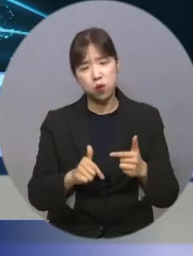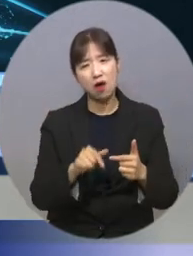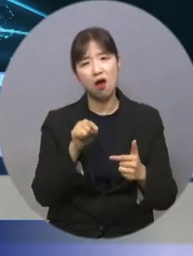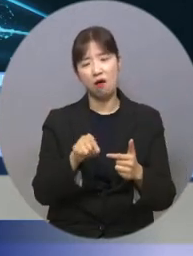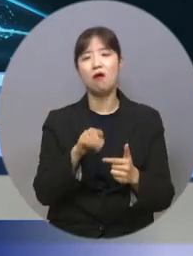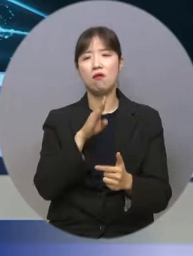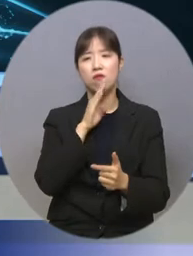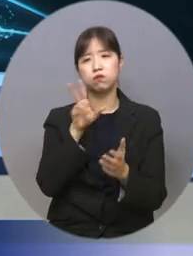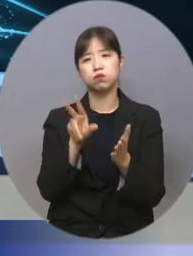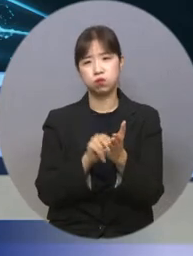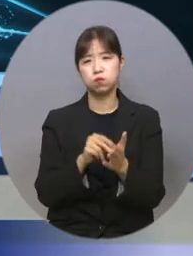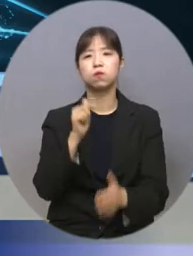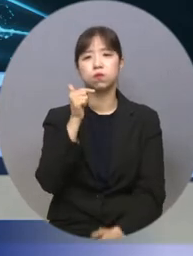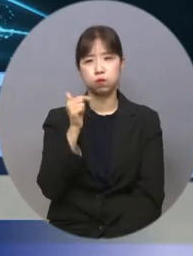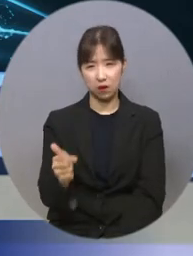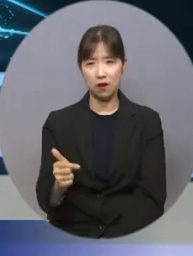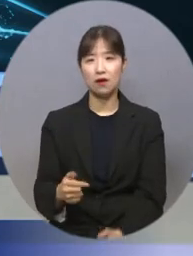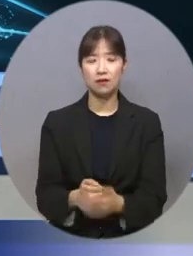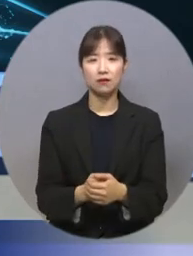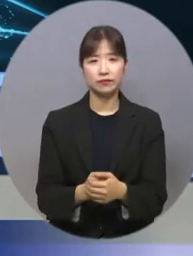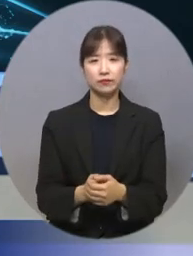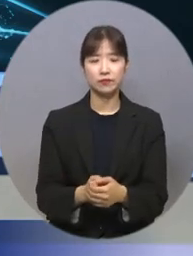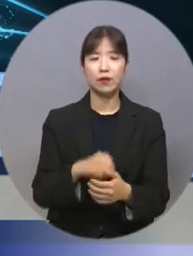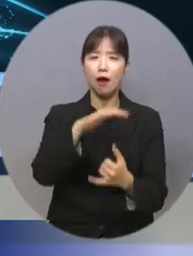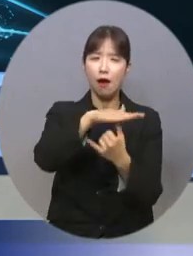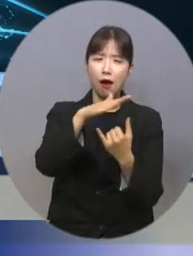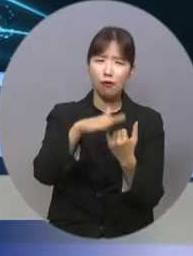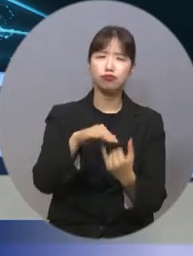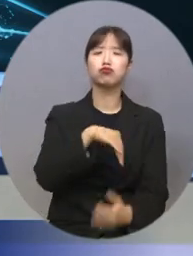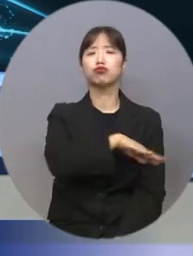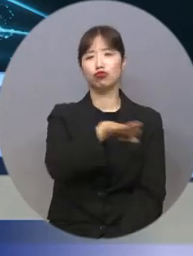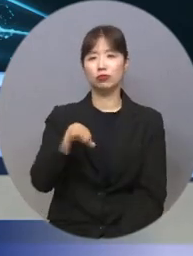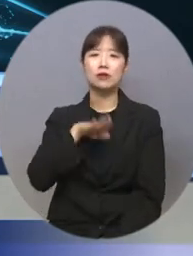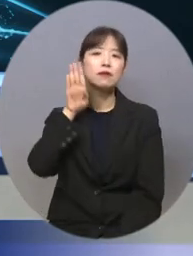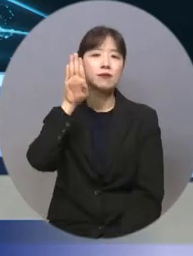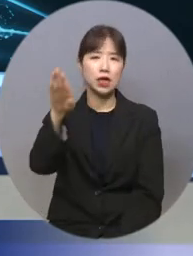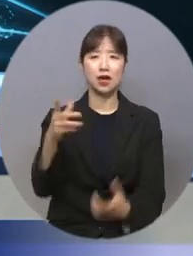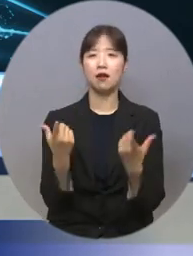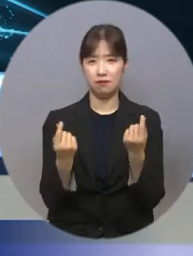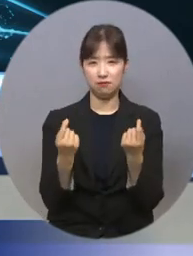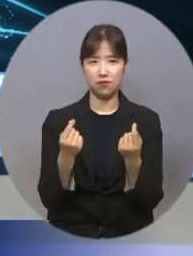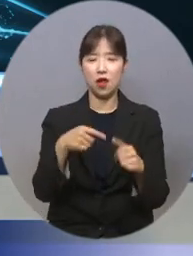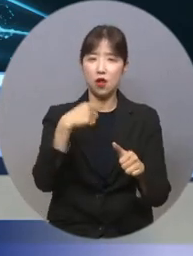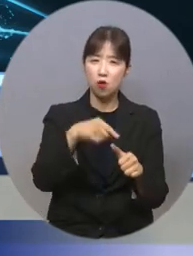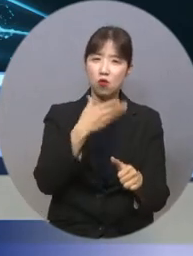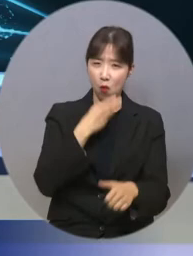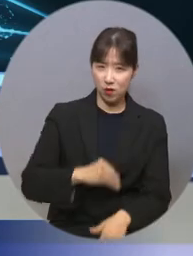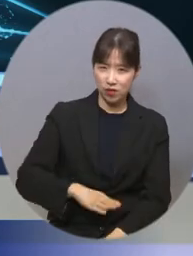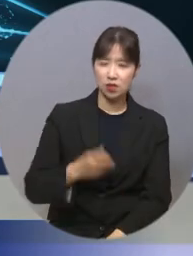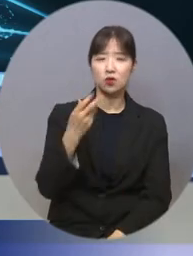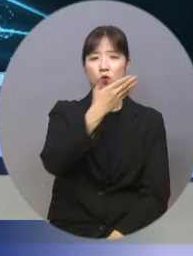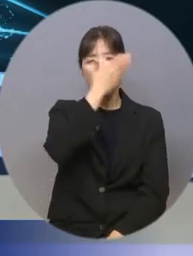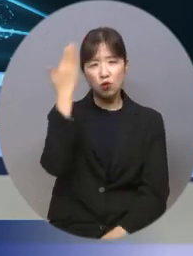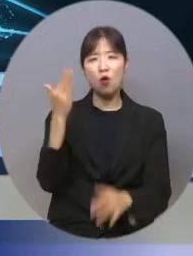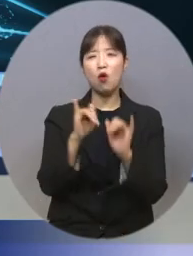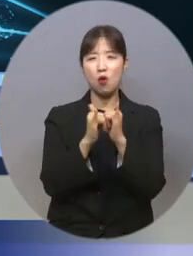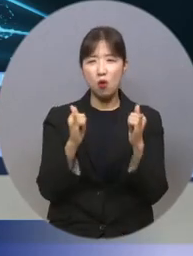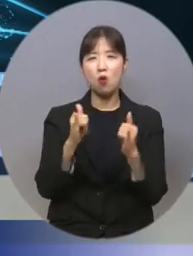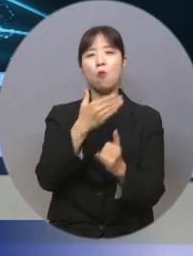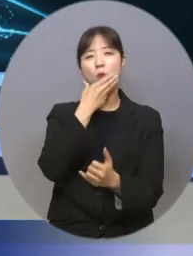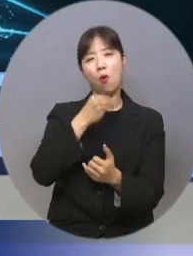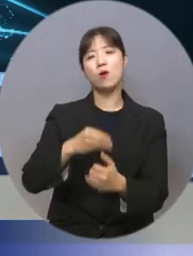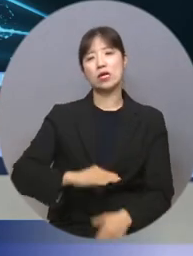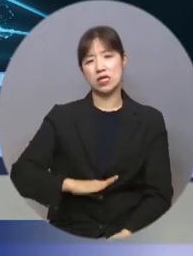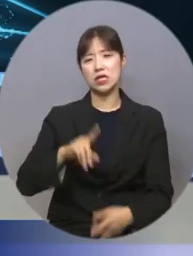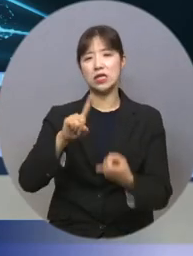문제로 대두되고 있습니다. 아이들은 우리의 미래라는 말이 있습니다. 교육복지와 청년복지에 대한 다양한